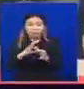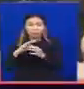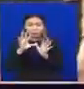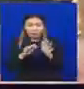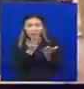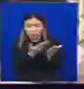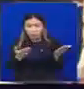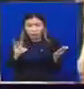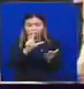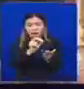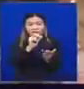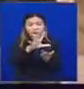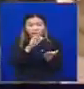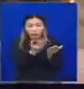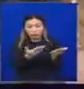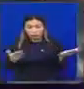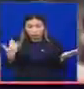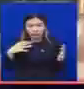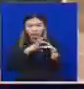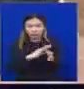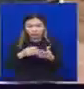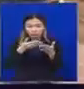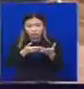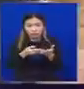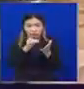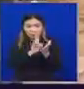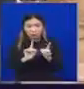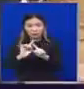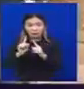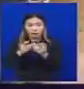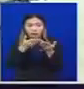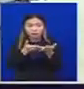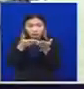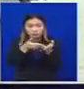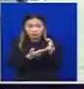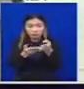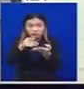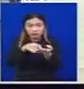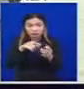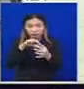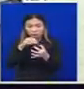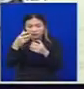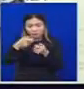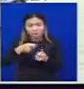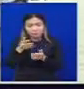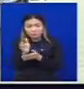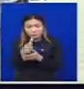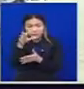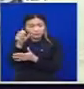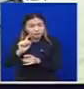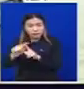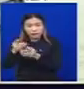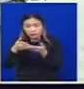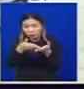35ฉบับและการติดตั้งระบบติดตามตำแหน่งเรือหรือ VMSแต่ปัญหาการทำประมงผิดกฎหมายนั้นได้ฝังร